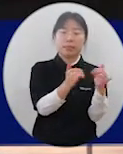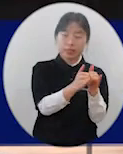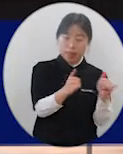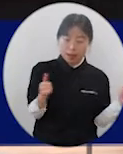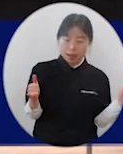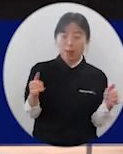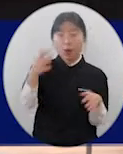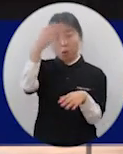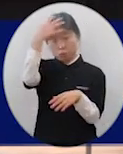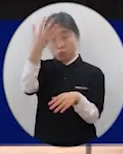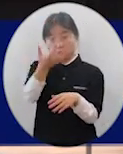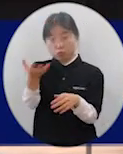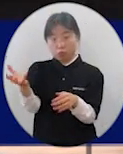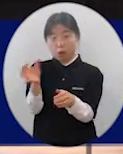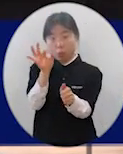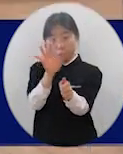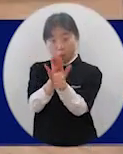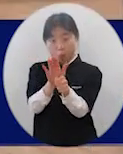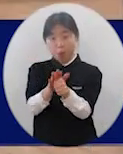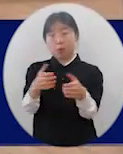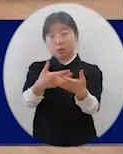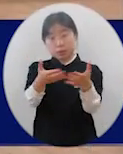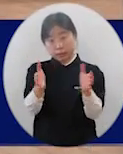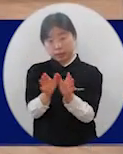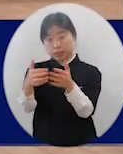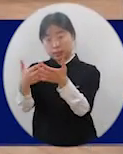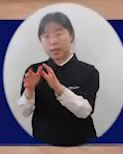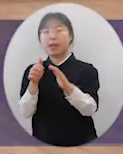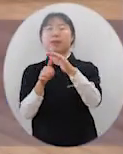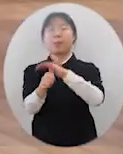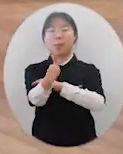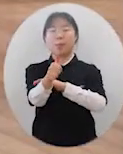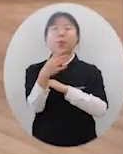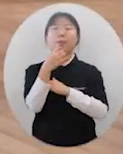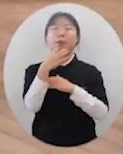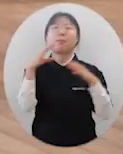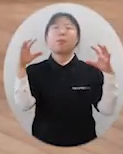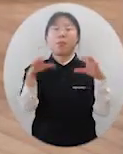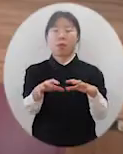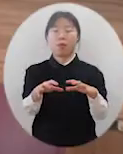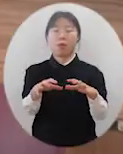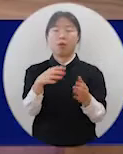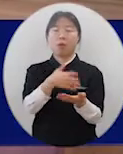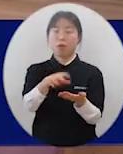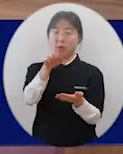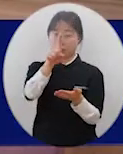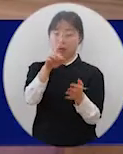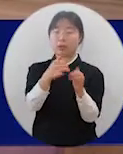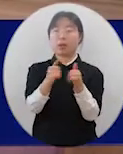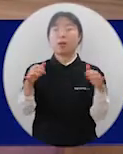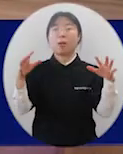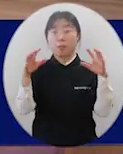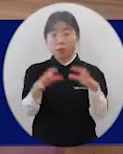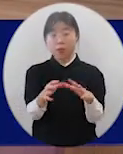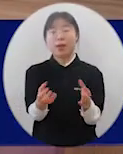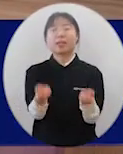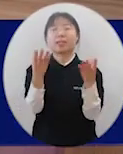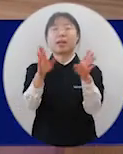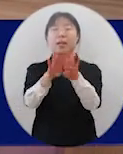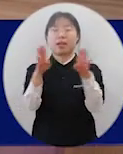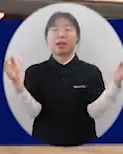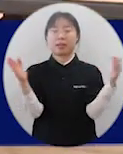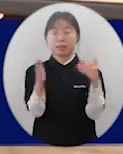단체들의 한 해 활동과 성과를 공유하는 송년 행사가 열렸습니다. 이날 행사는 수상자와 단체 대표 인원